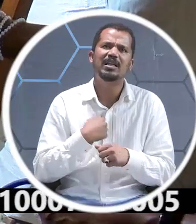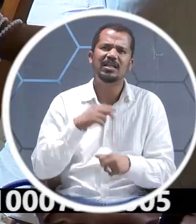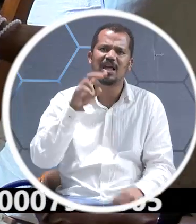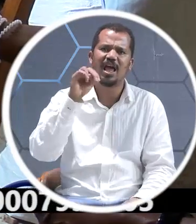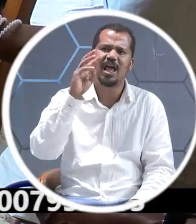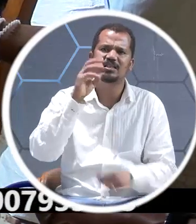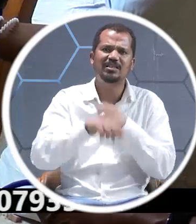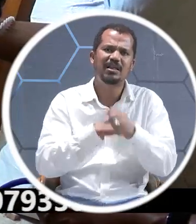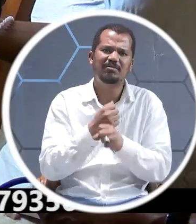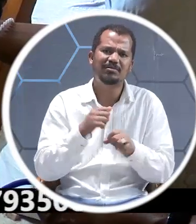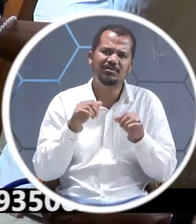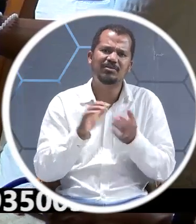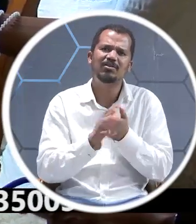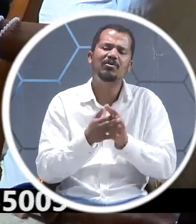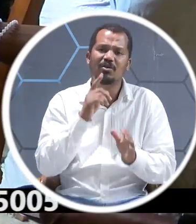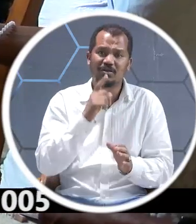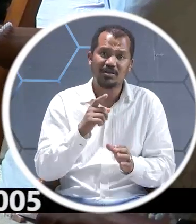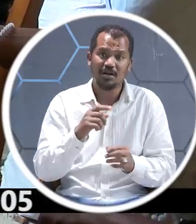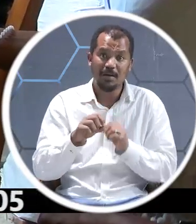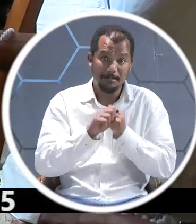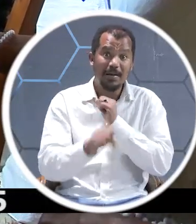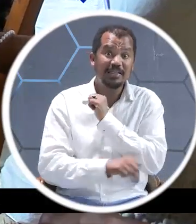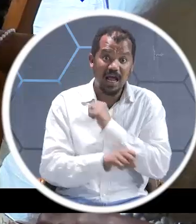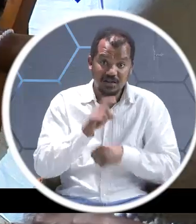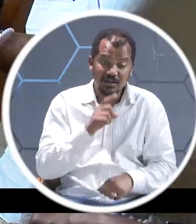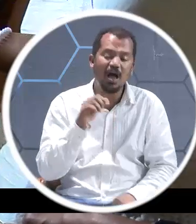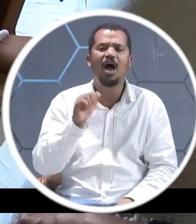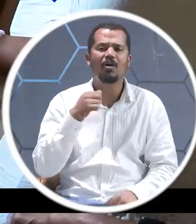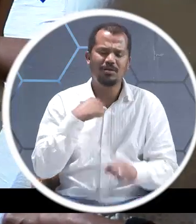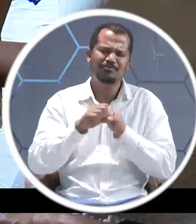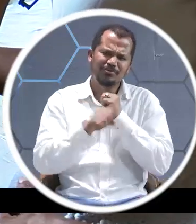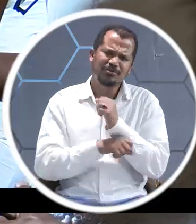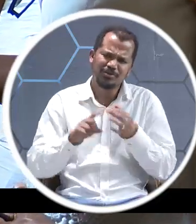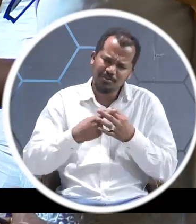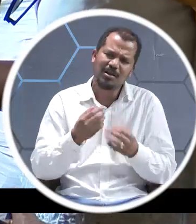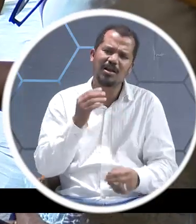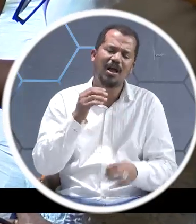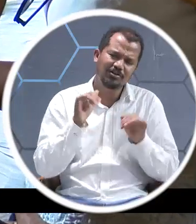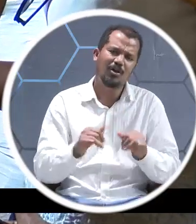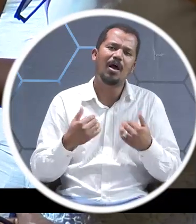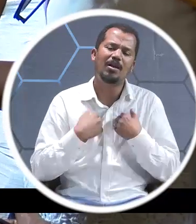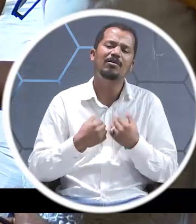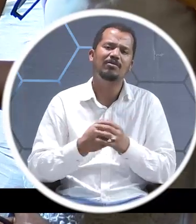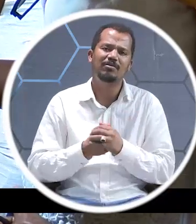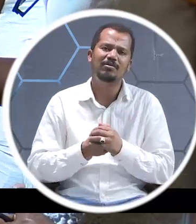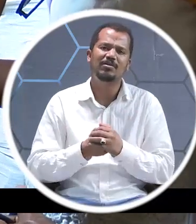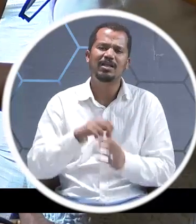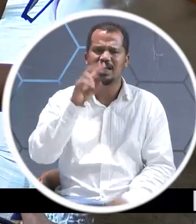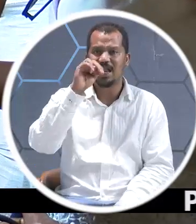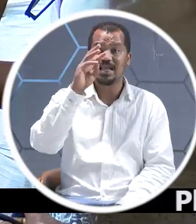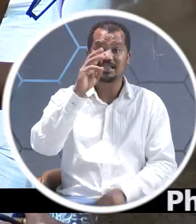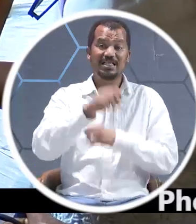እንግዲህ 26 አመት እየሆነ ነው መሰለኝ። መስራች ነት? አዎ መስራች ነኝ። ጥሩ ነው። እንኳን አገኘው።